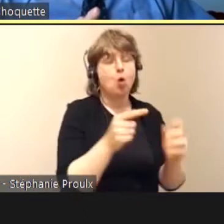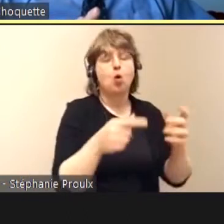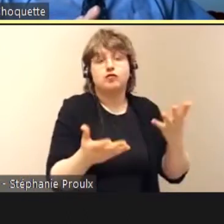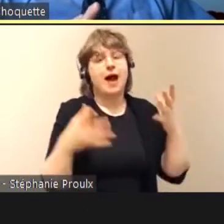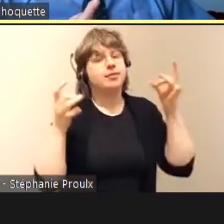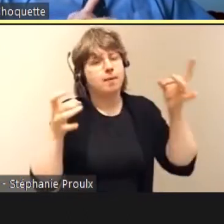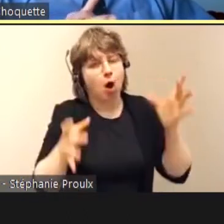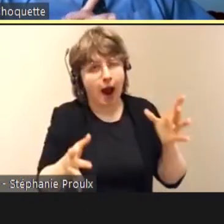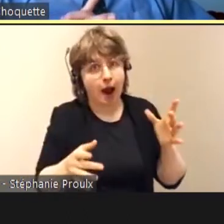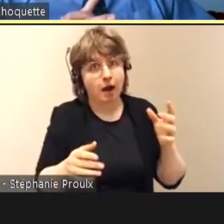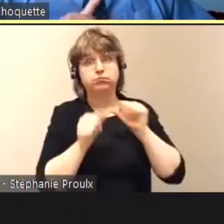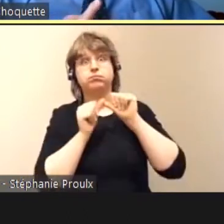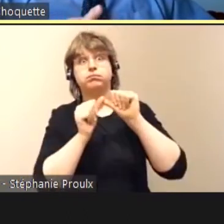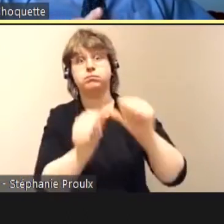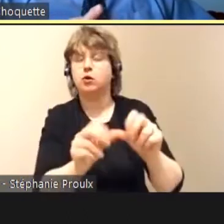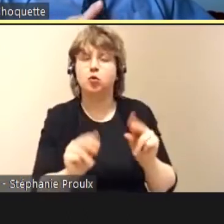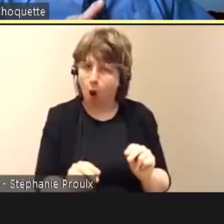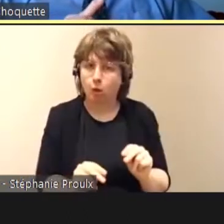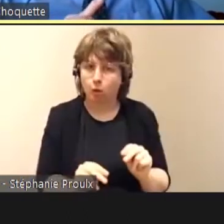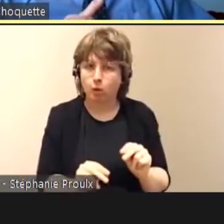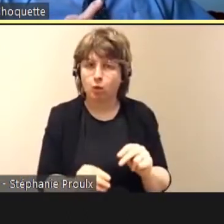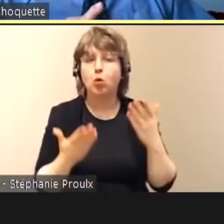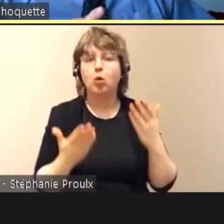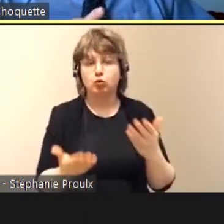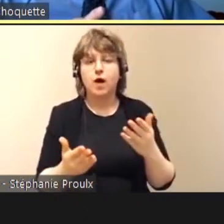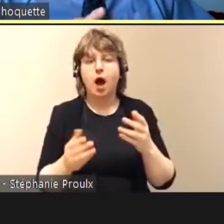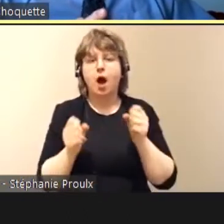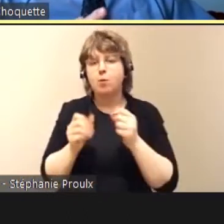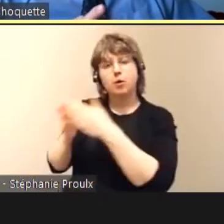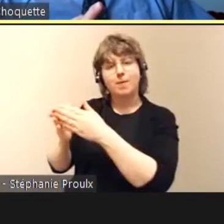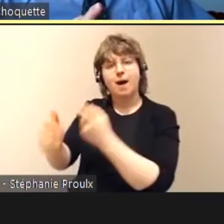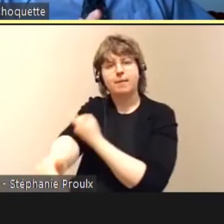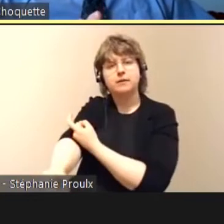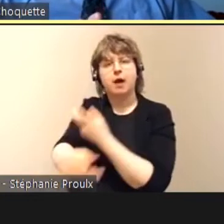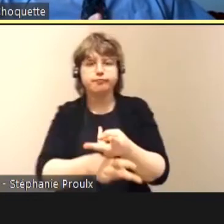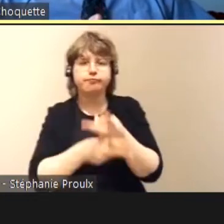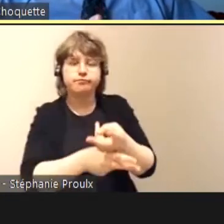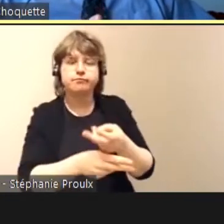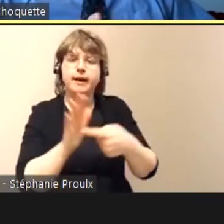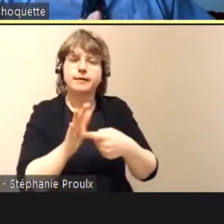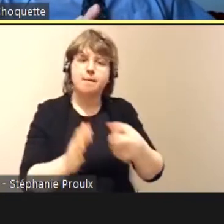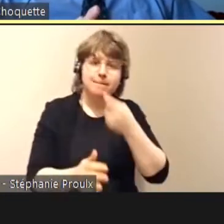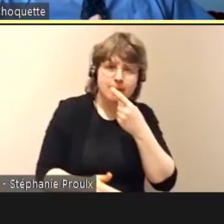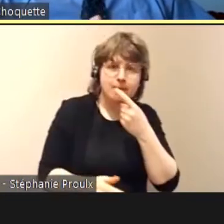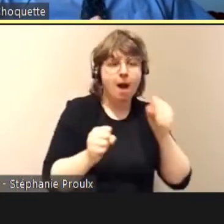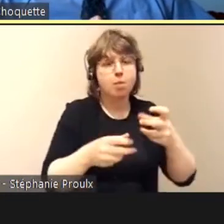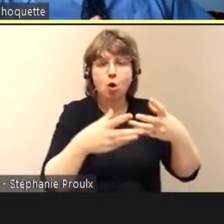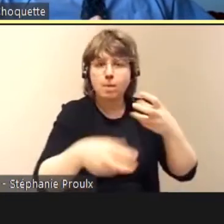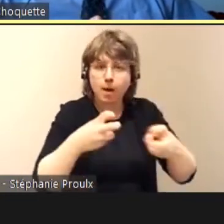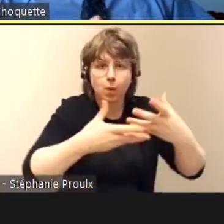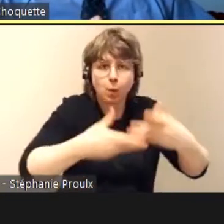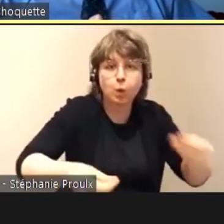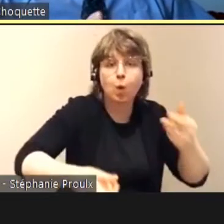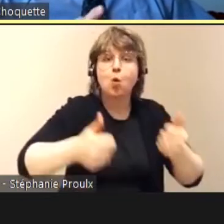temporaires. OK? Ils peuvent être traités par des traitements médicaux, soit des médicaments ou des